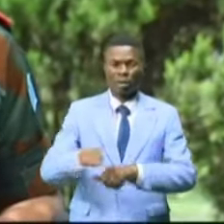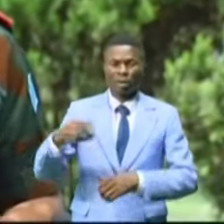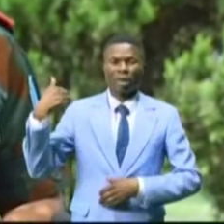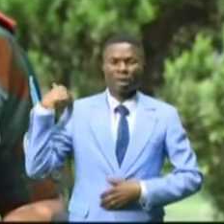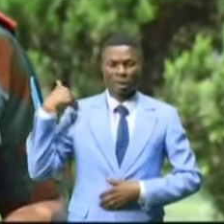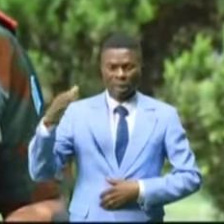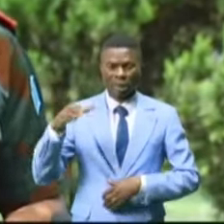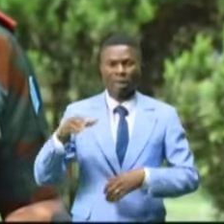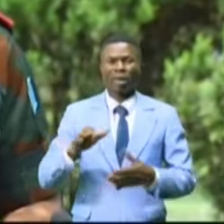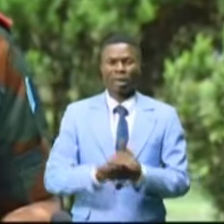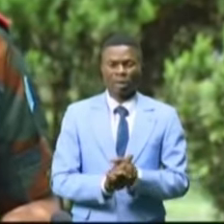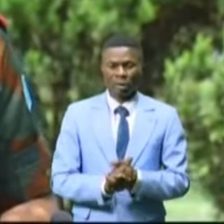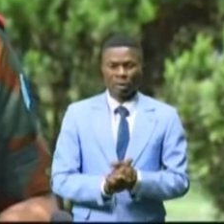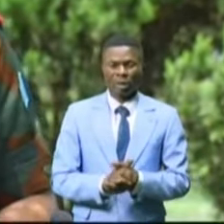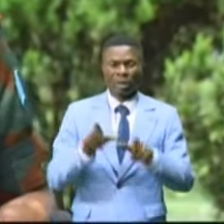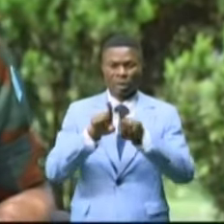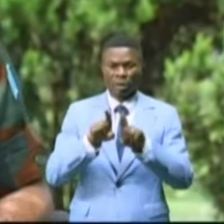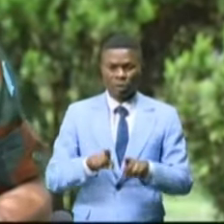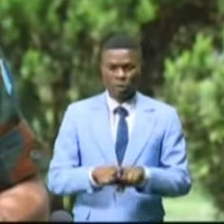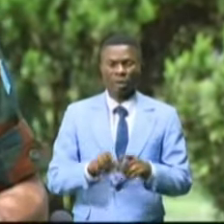de la République.